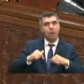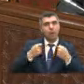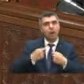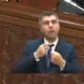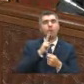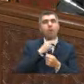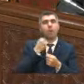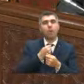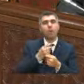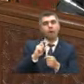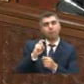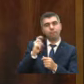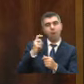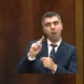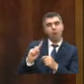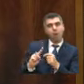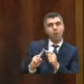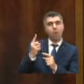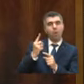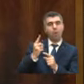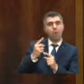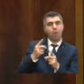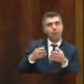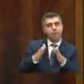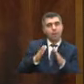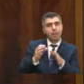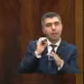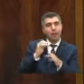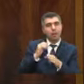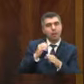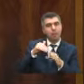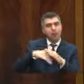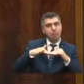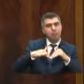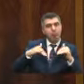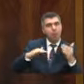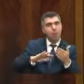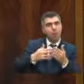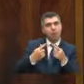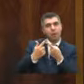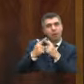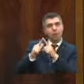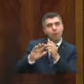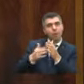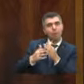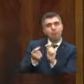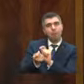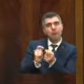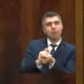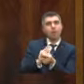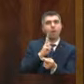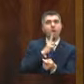هذا الموعد الشهري الأول لهذه الدورة المفعمة بالآمال والآفاق الواعدة بعد التعديل